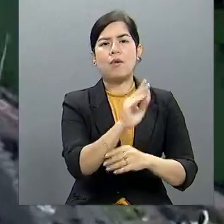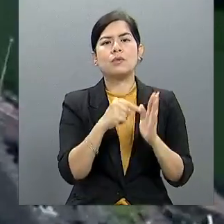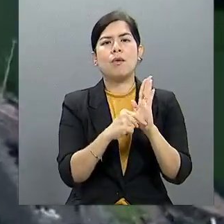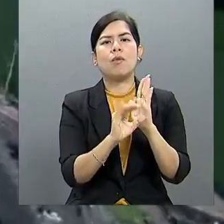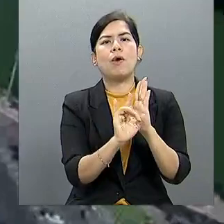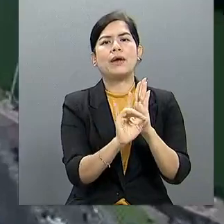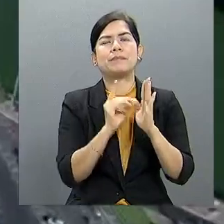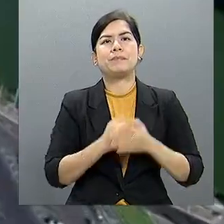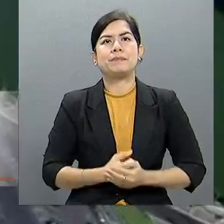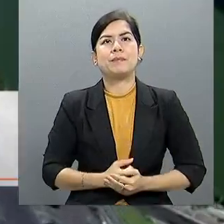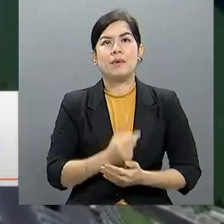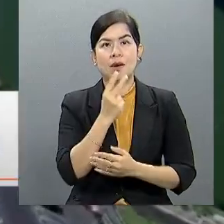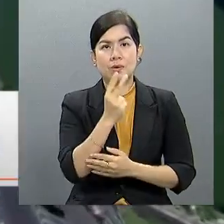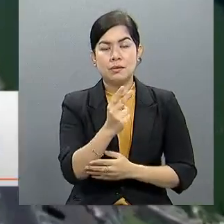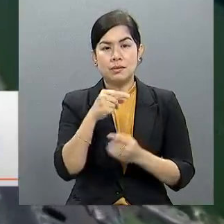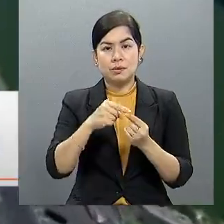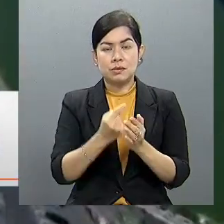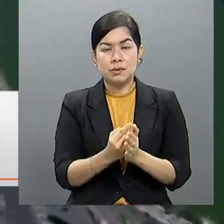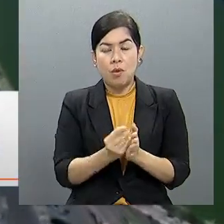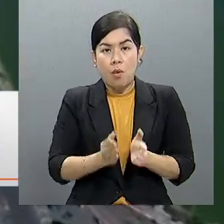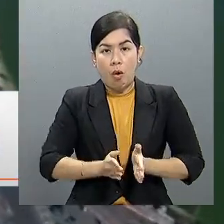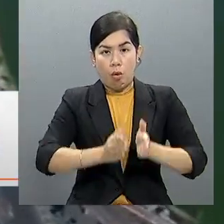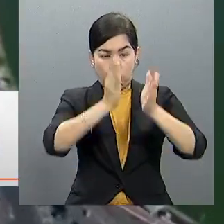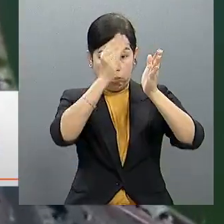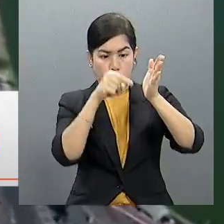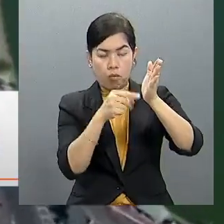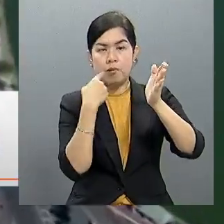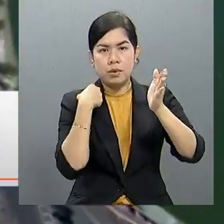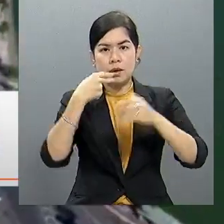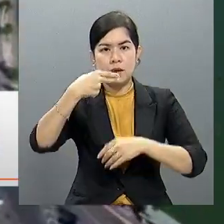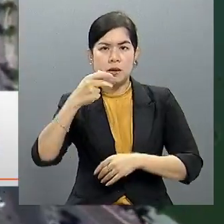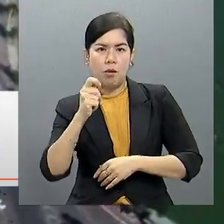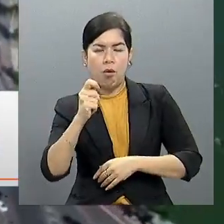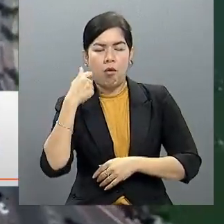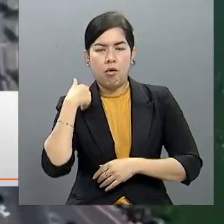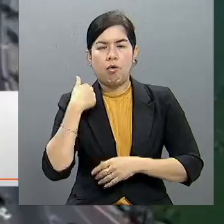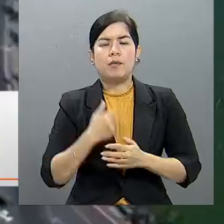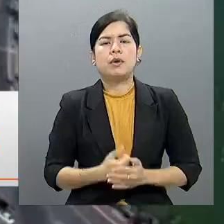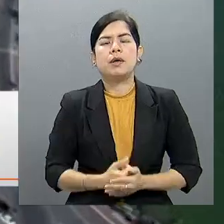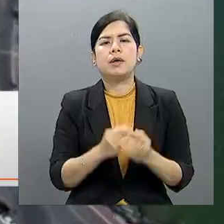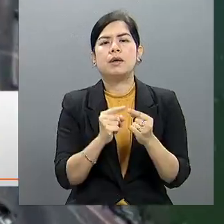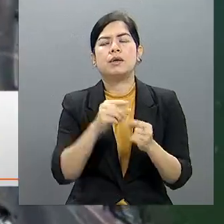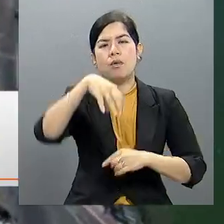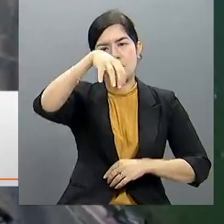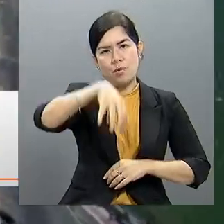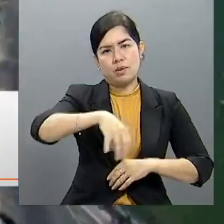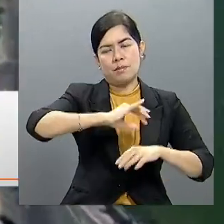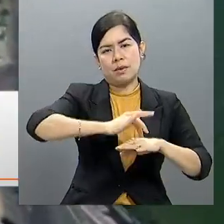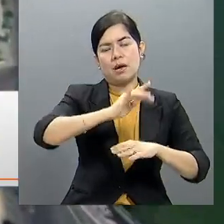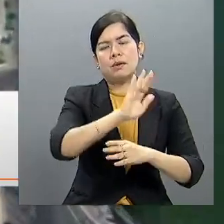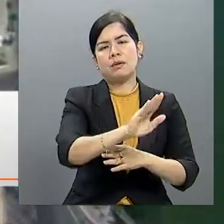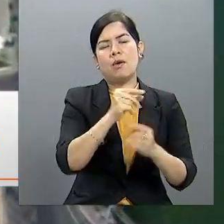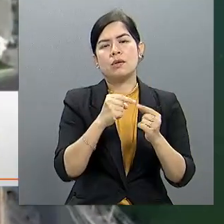ือหอโทชมเมืองแห่งนี้นะคะตั้งอยู่ที่ส้วนสมเด็ดพระสินักคริน 101 อำเภอเมืองจังหวัด 101